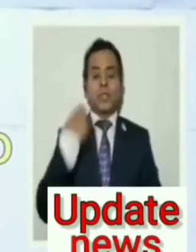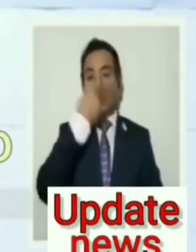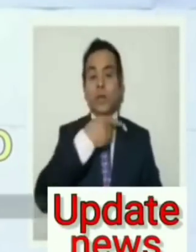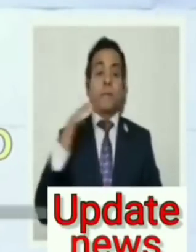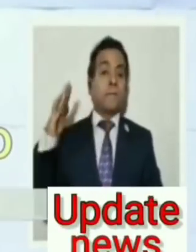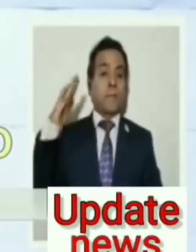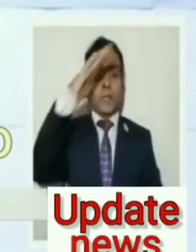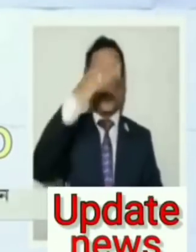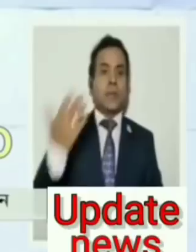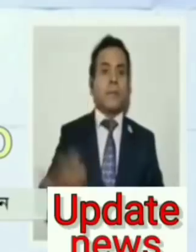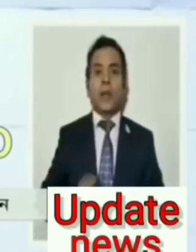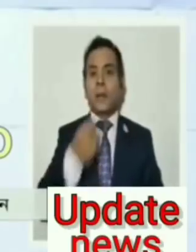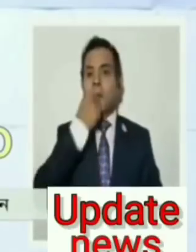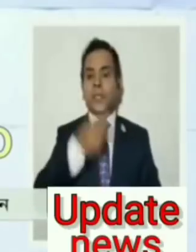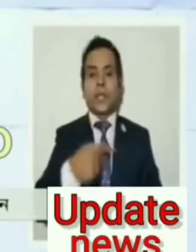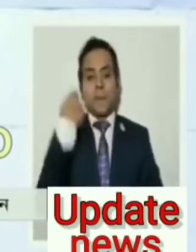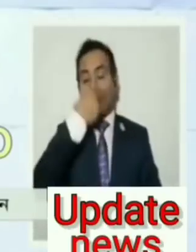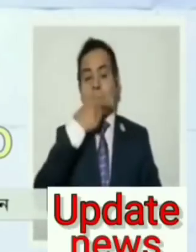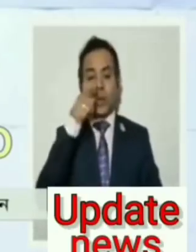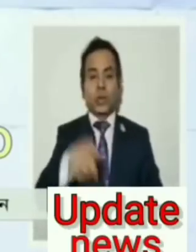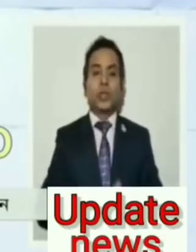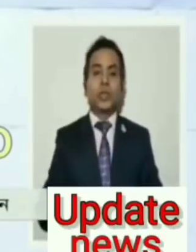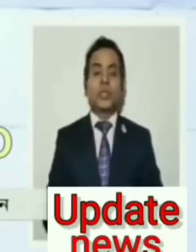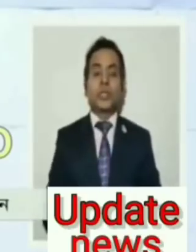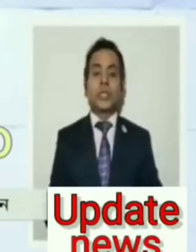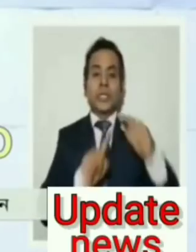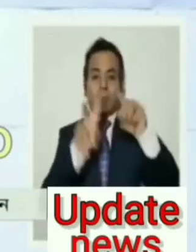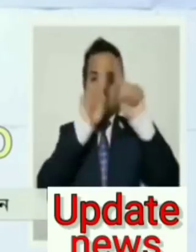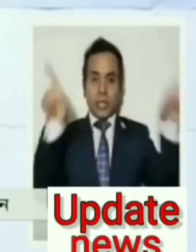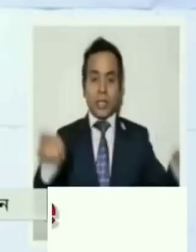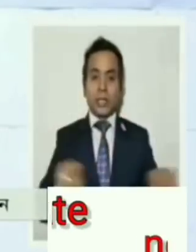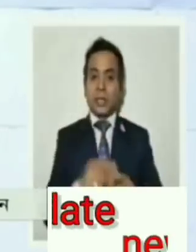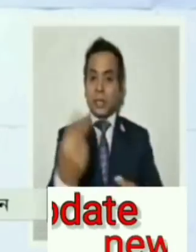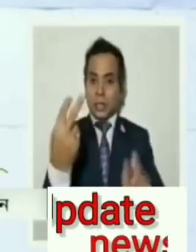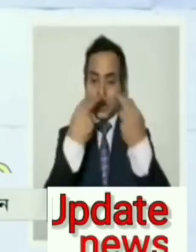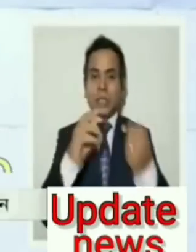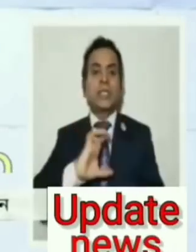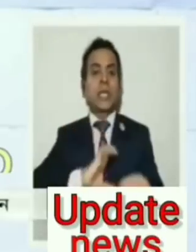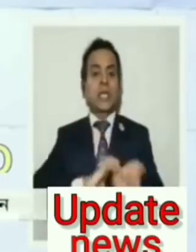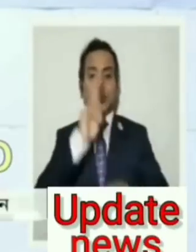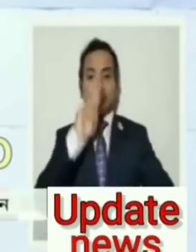প্রিয় সাংবাদিক ভাই ও বোনেরা, সম্মানিত দর্শক শ্রোতাবৃন্দ,